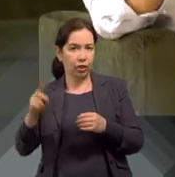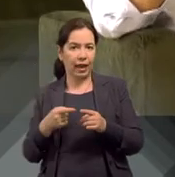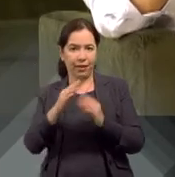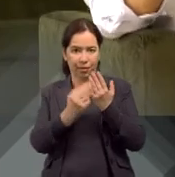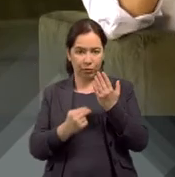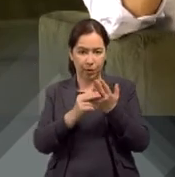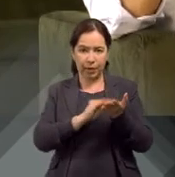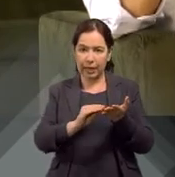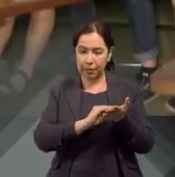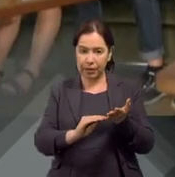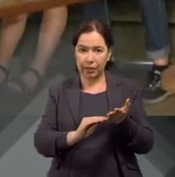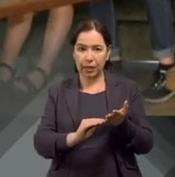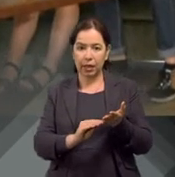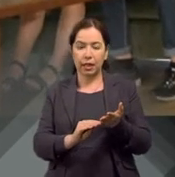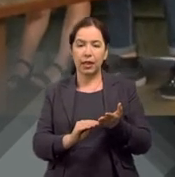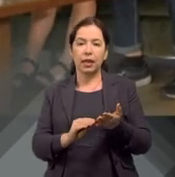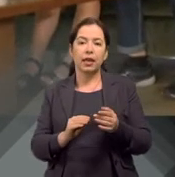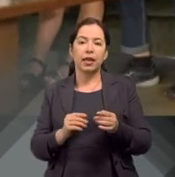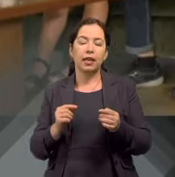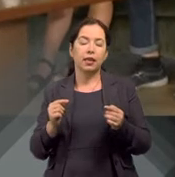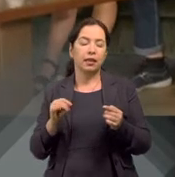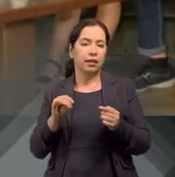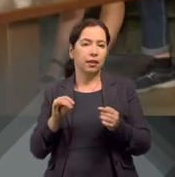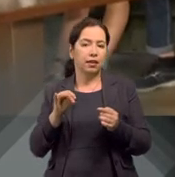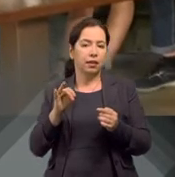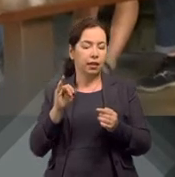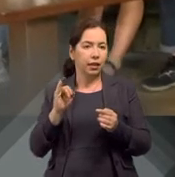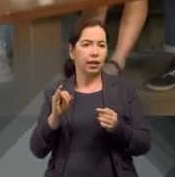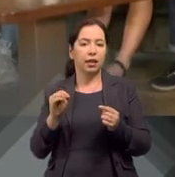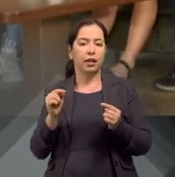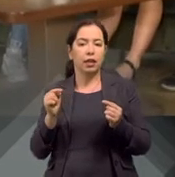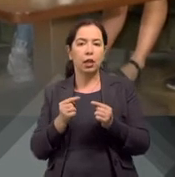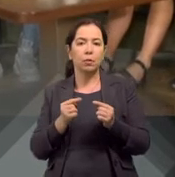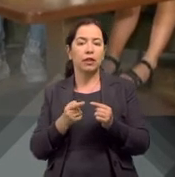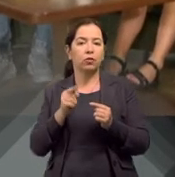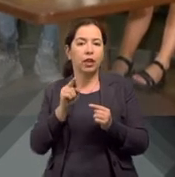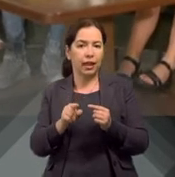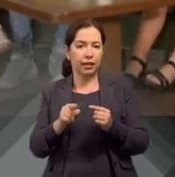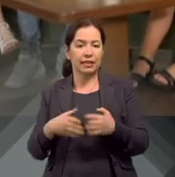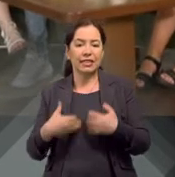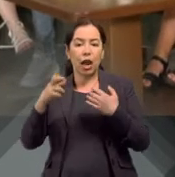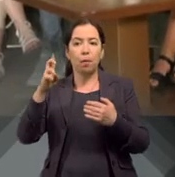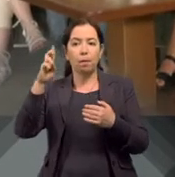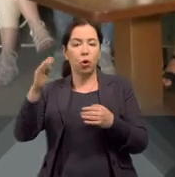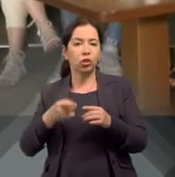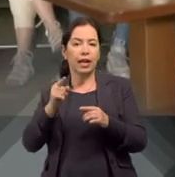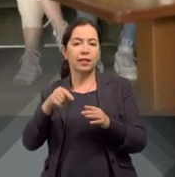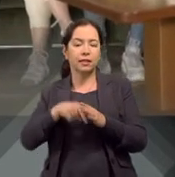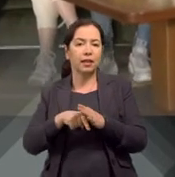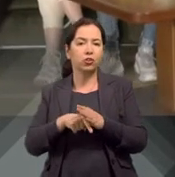«страх Божий» именно это. Благоговение и нежелание задеть, не то что обидеть, а сделать